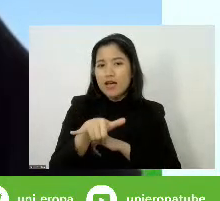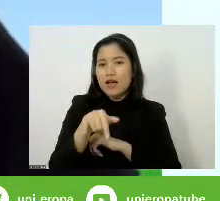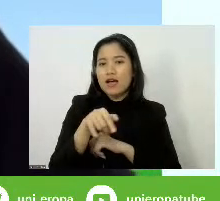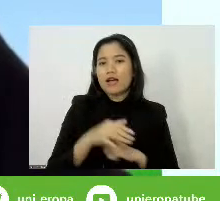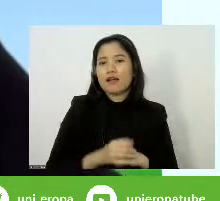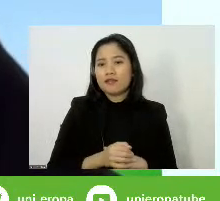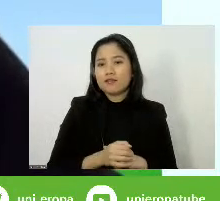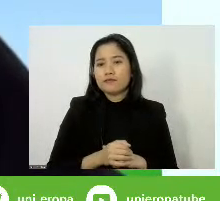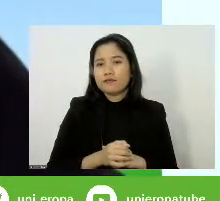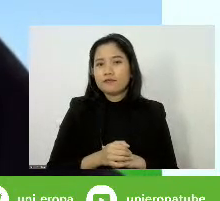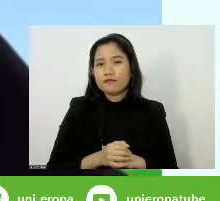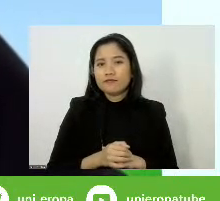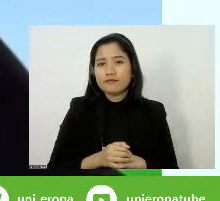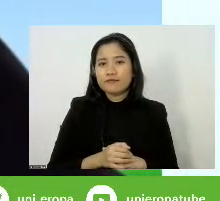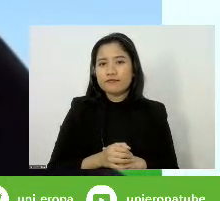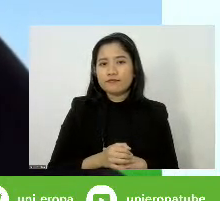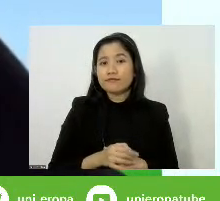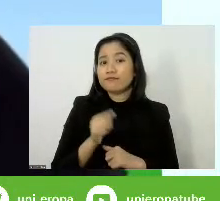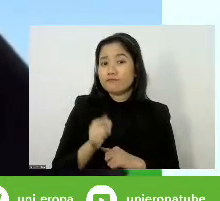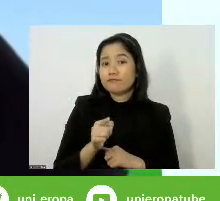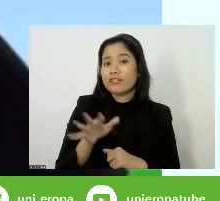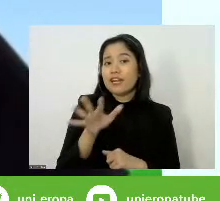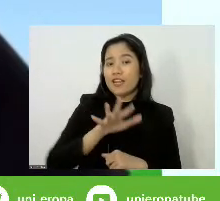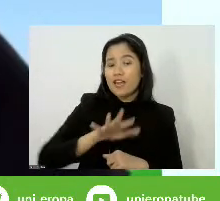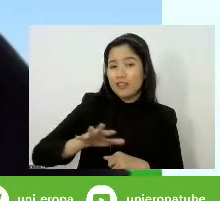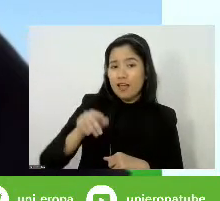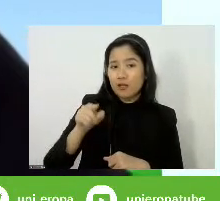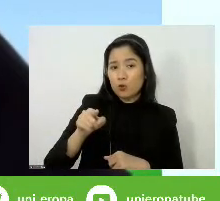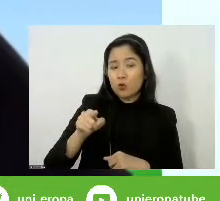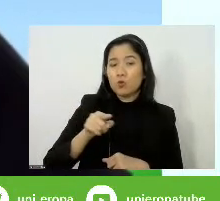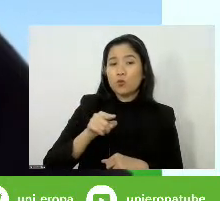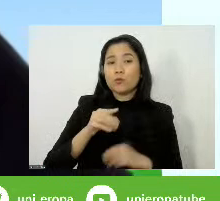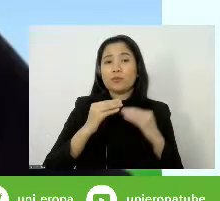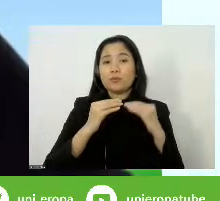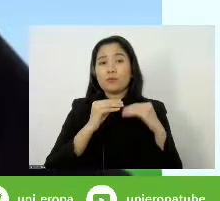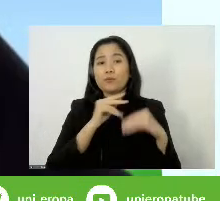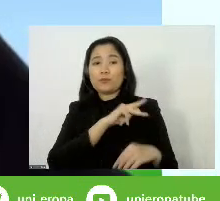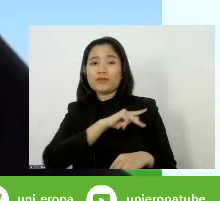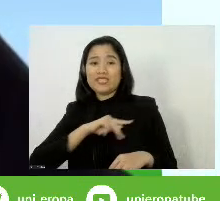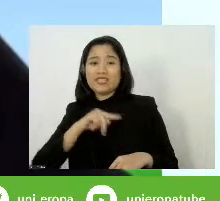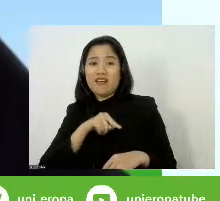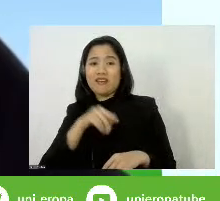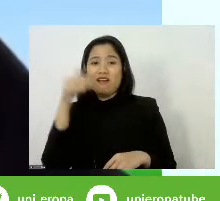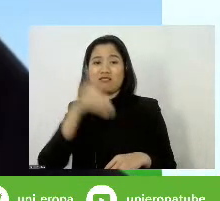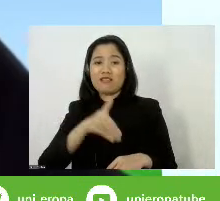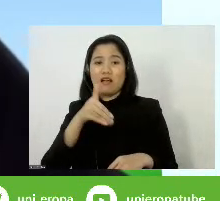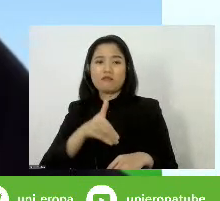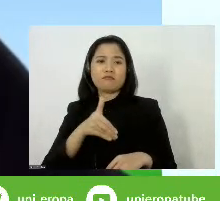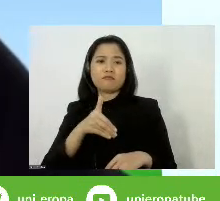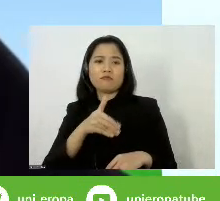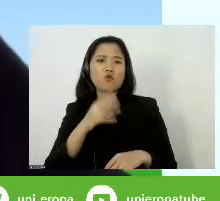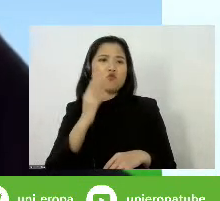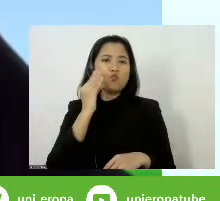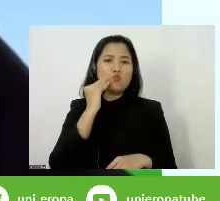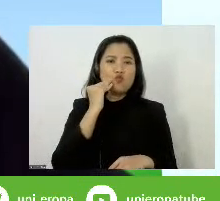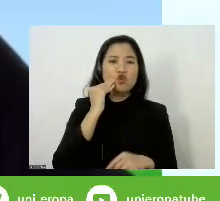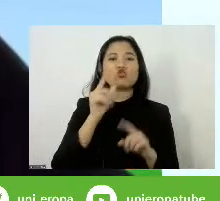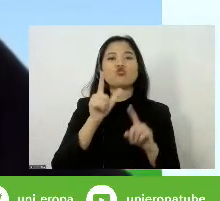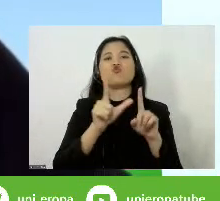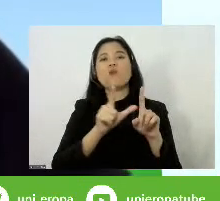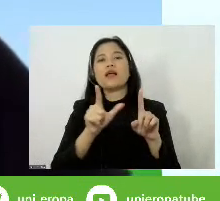Ya baik ternyata rata-rata peserta yang hadir hari ini sebagian besar itu di umur 17 sampai 24